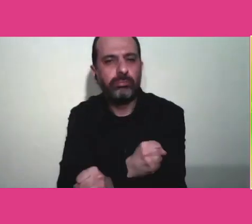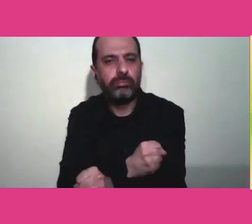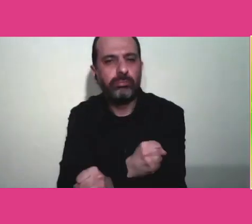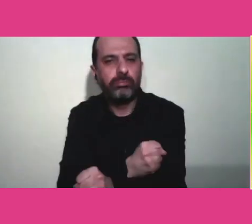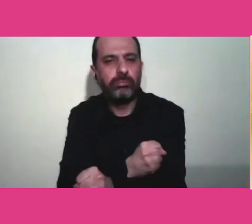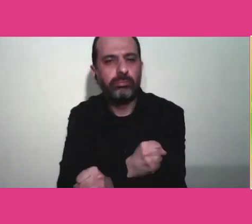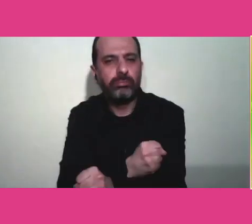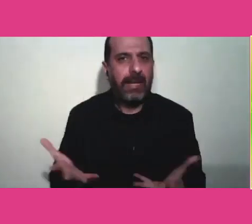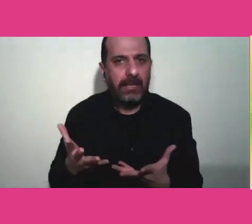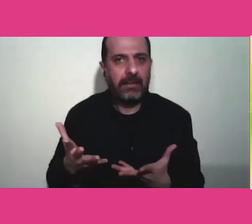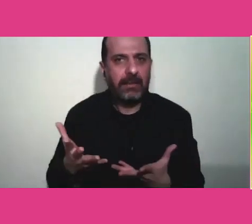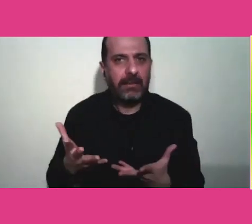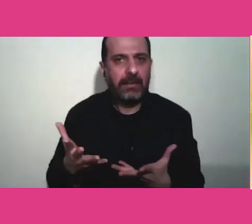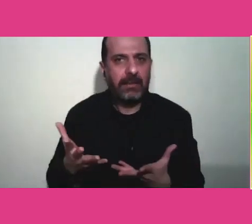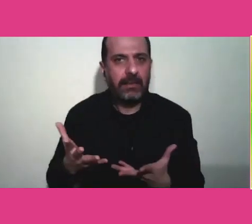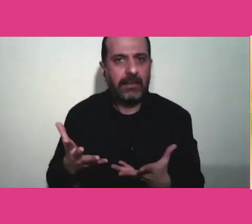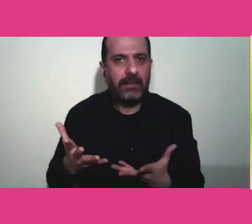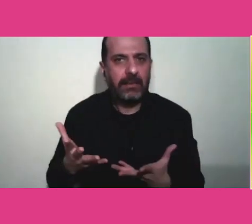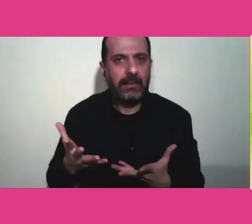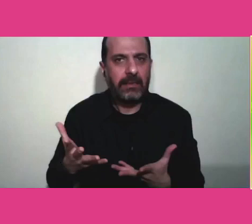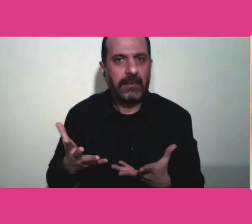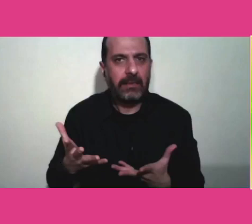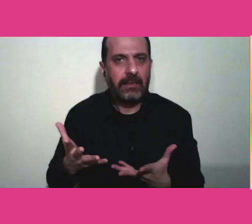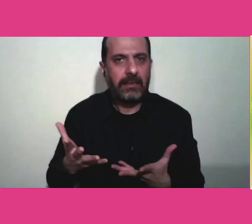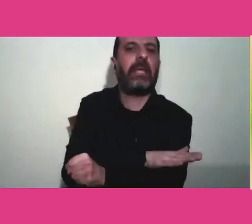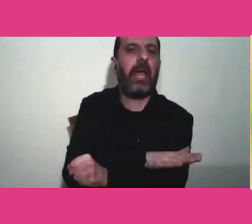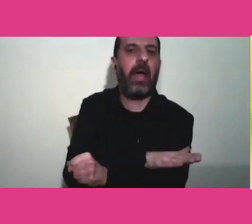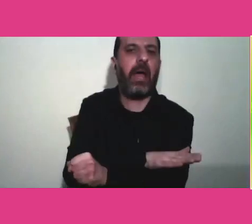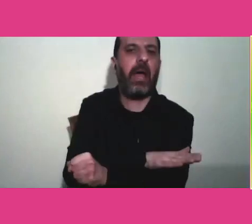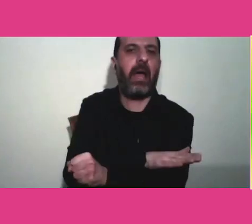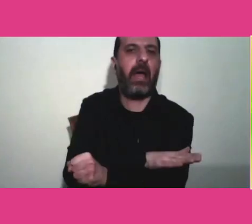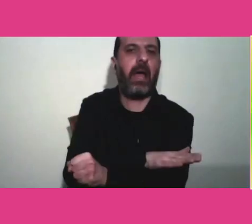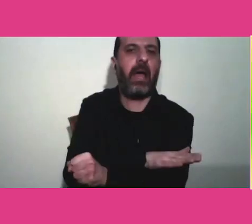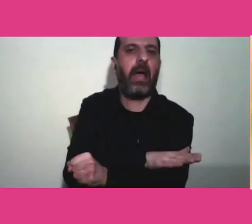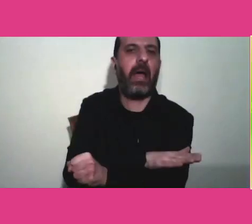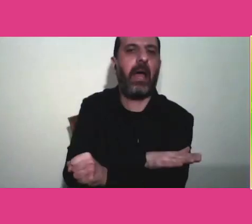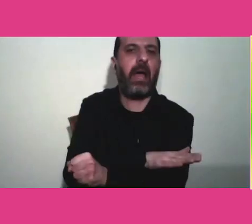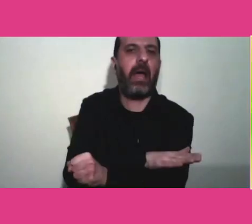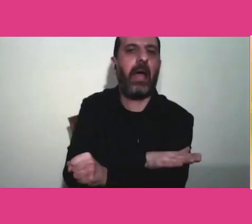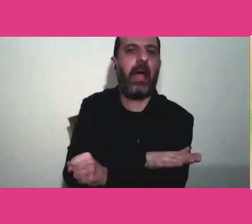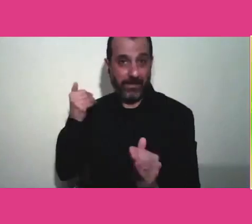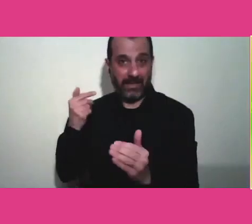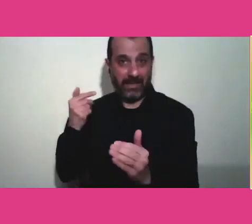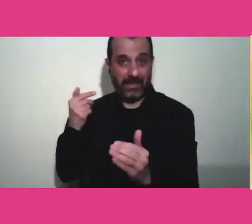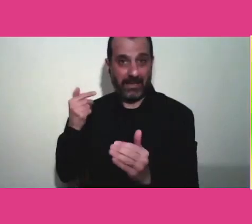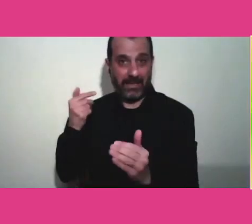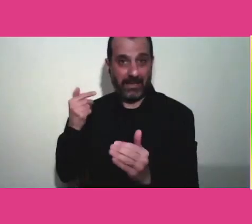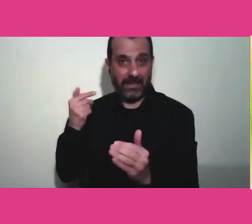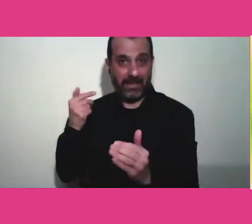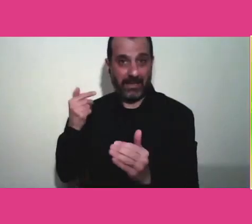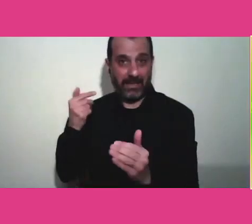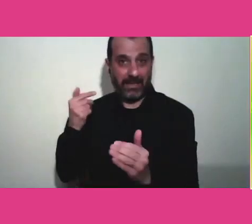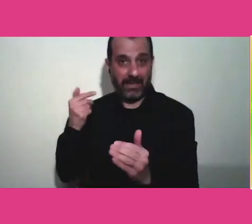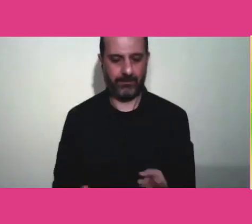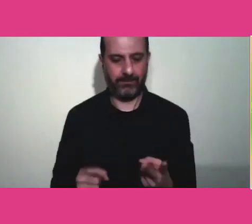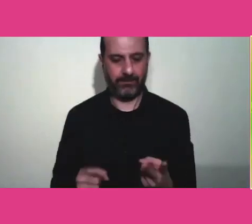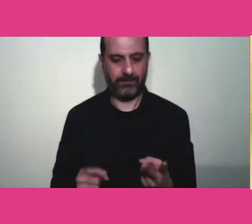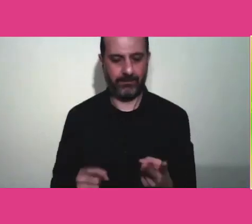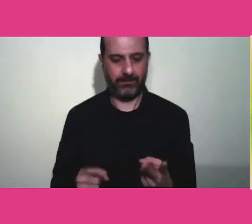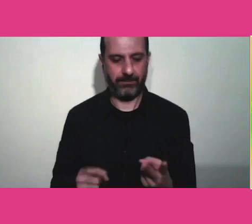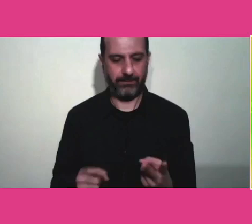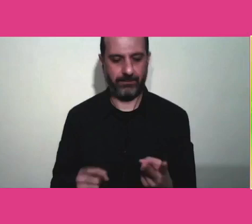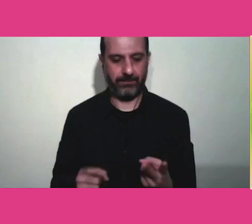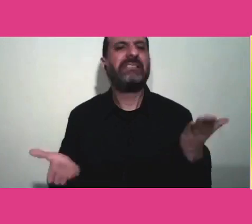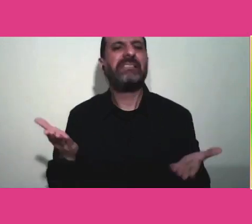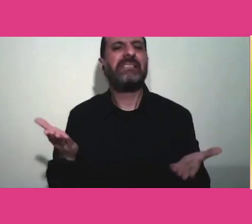και αυτό σημαίνει ότι έπρεπε να υπάρχει και μία πρόκληση σε όλο αυτό. Η σχετικότητα έχει να κάνει με